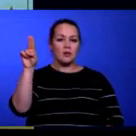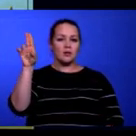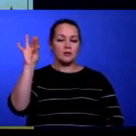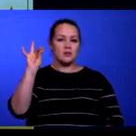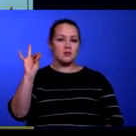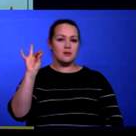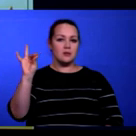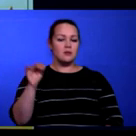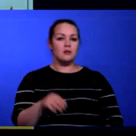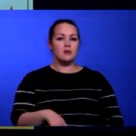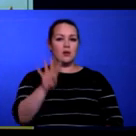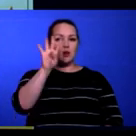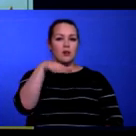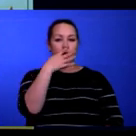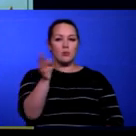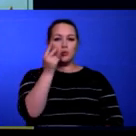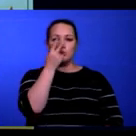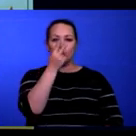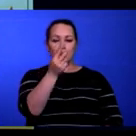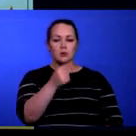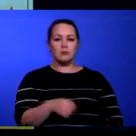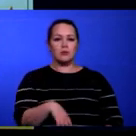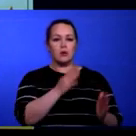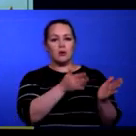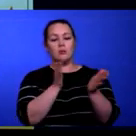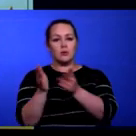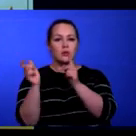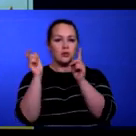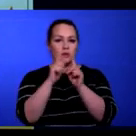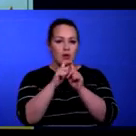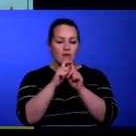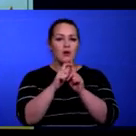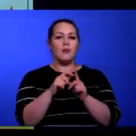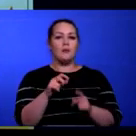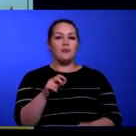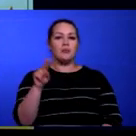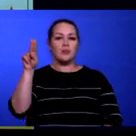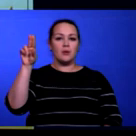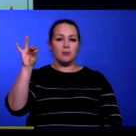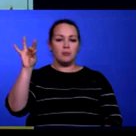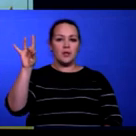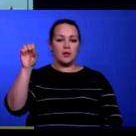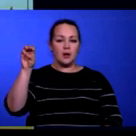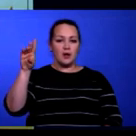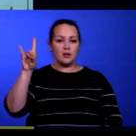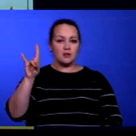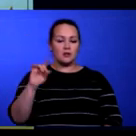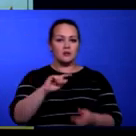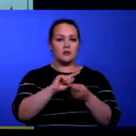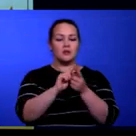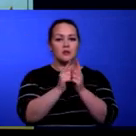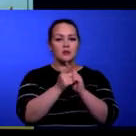таблицу вот так распределили слова пираты давайте исправим ошибки